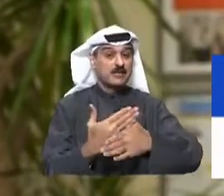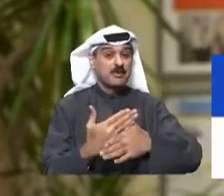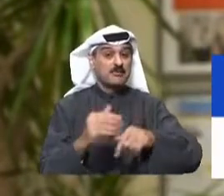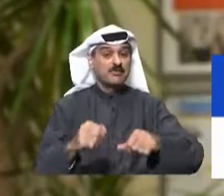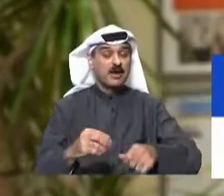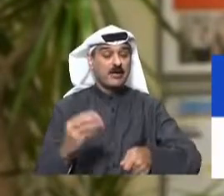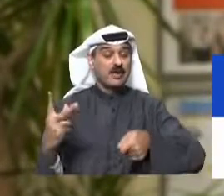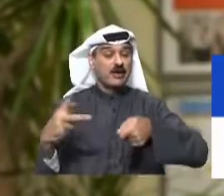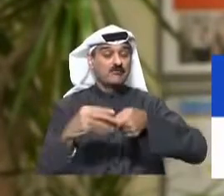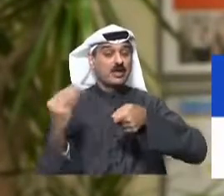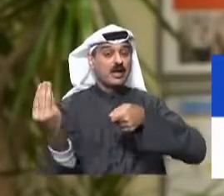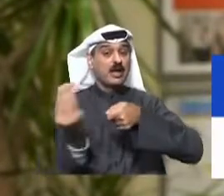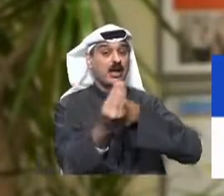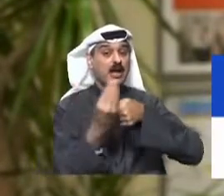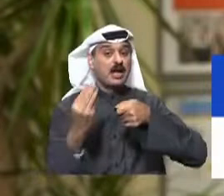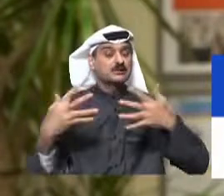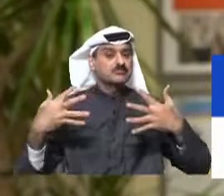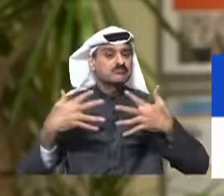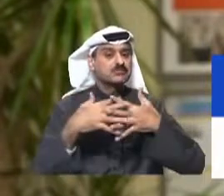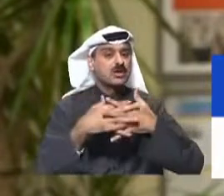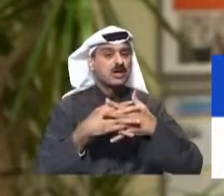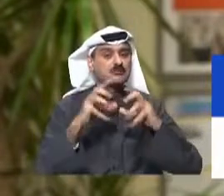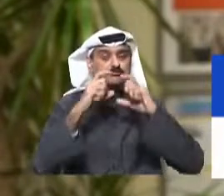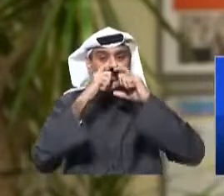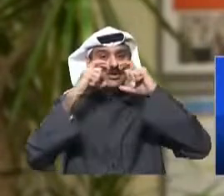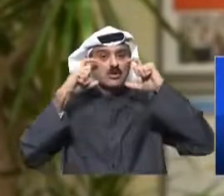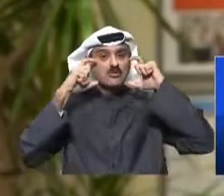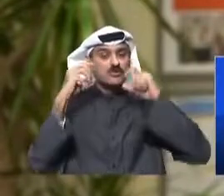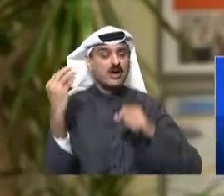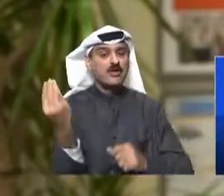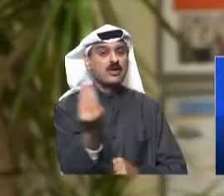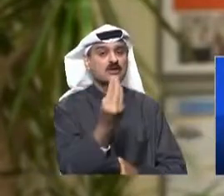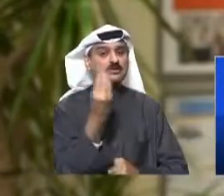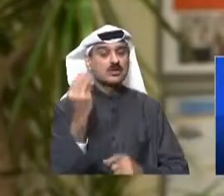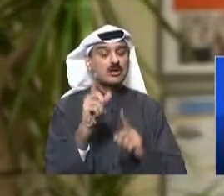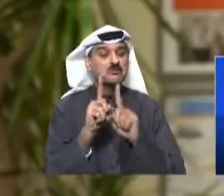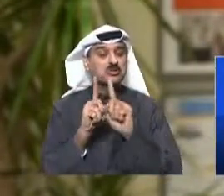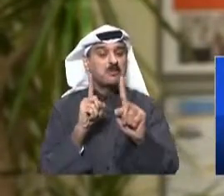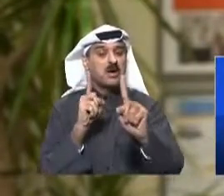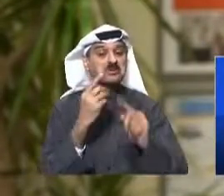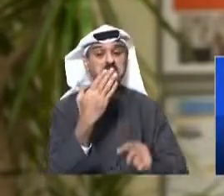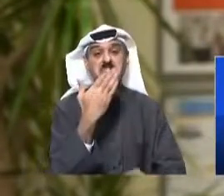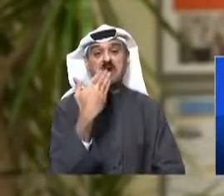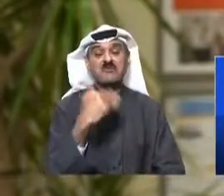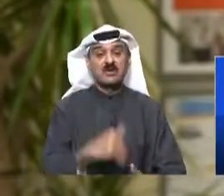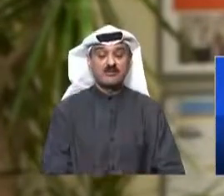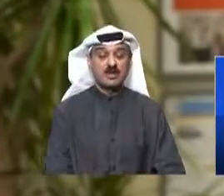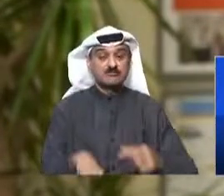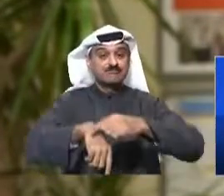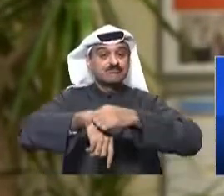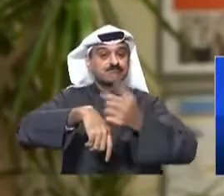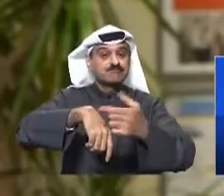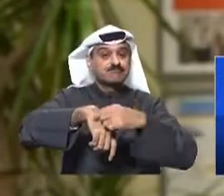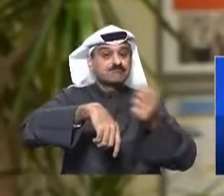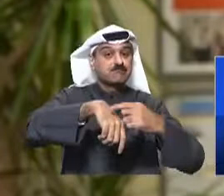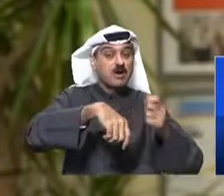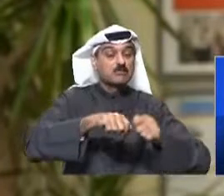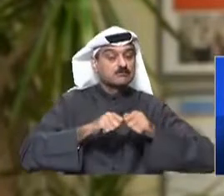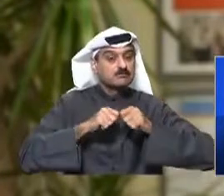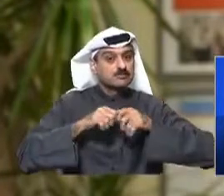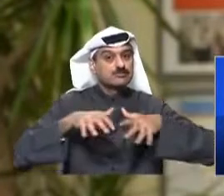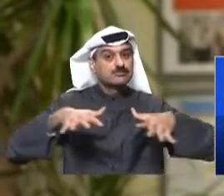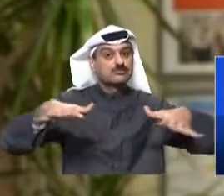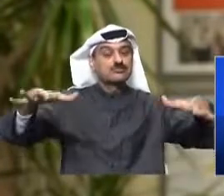والمخالطة يخرجون بدون كمامات للتسوق والتنزه، وهو ما ينشر العدوى. والأخطر هو إلغاء بعض